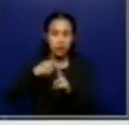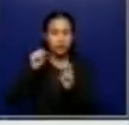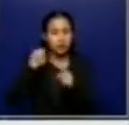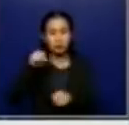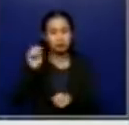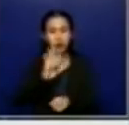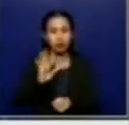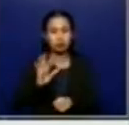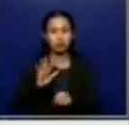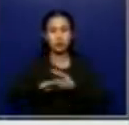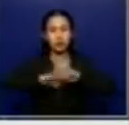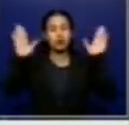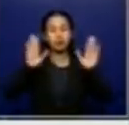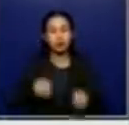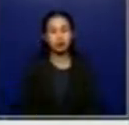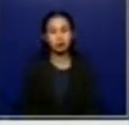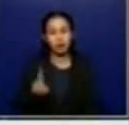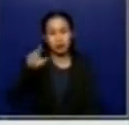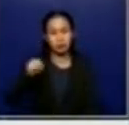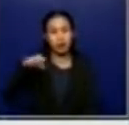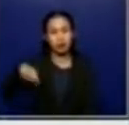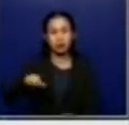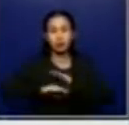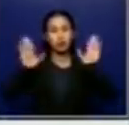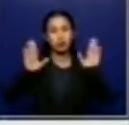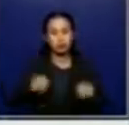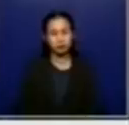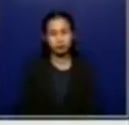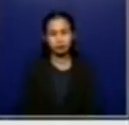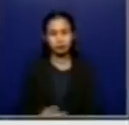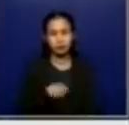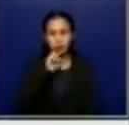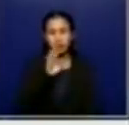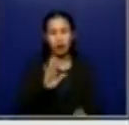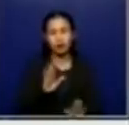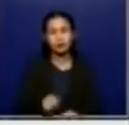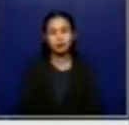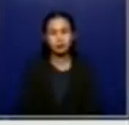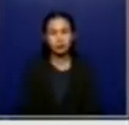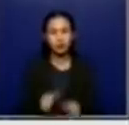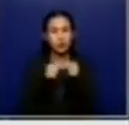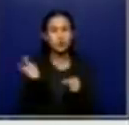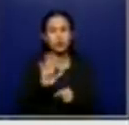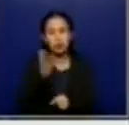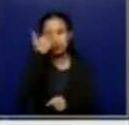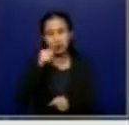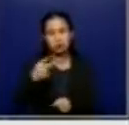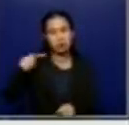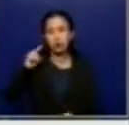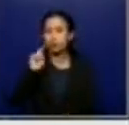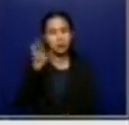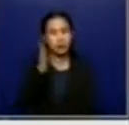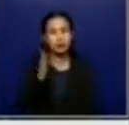ยฝากผู้มีอำนาจเลยครับผมท้าเลยยุบไปเลยไม่ต้องให้อยู่ไปก็เปลืองครับไม่มีประโยชน์ใดๆ